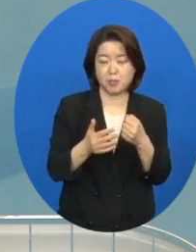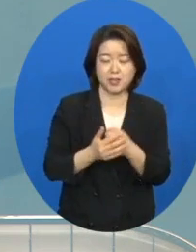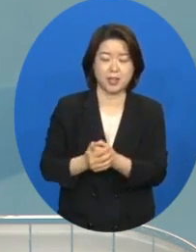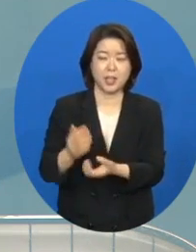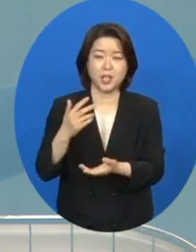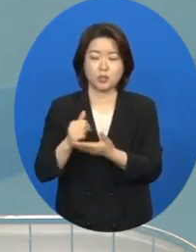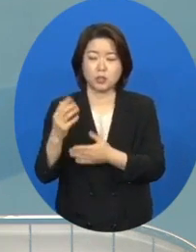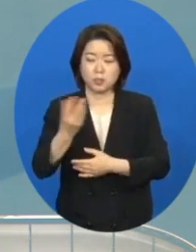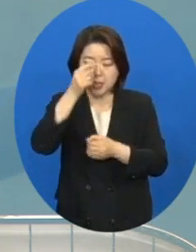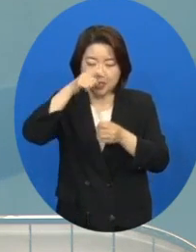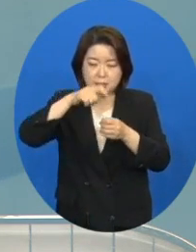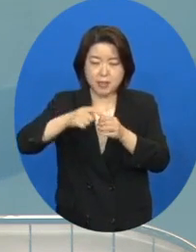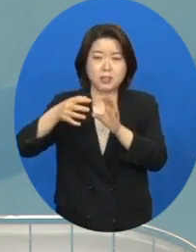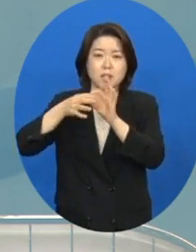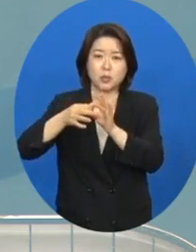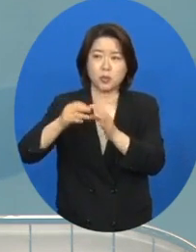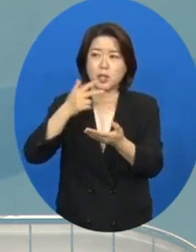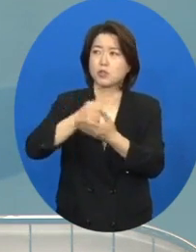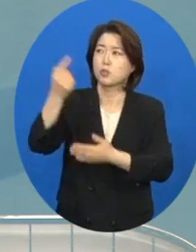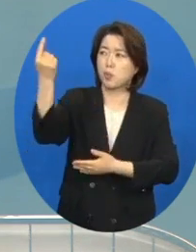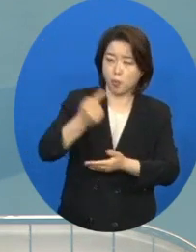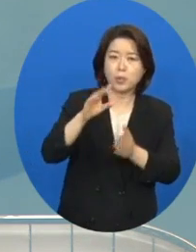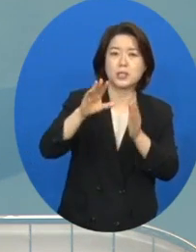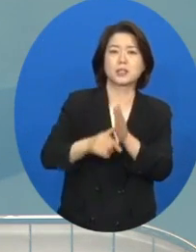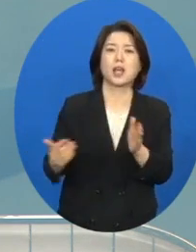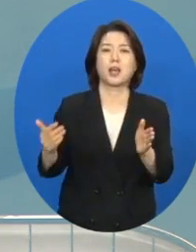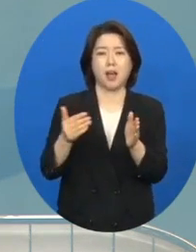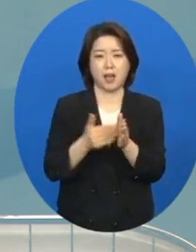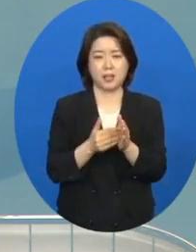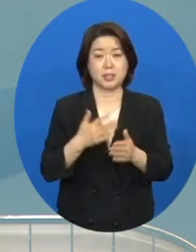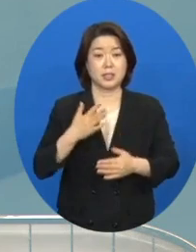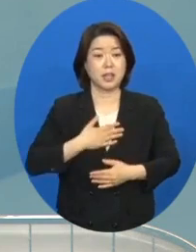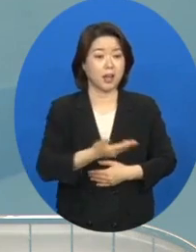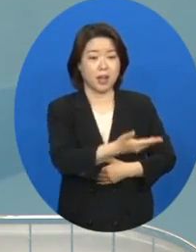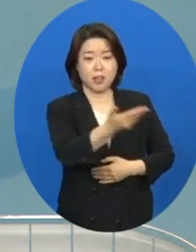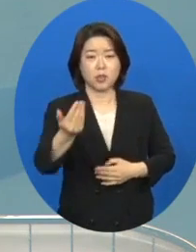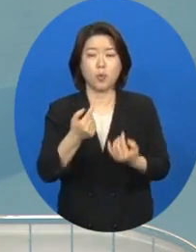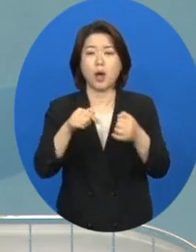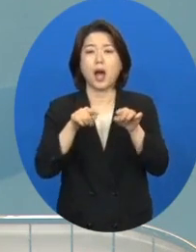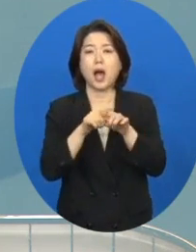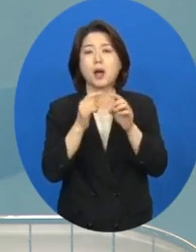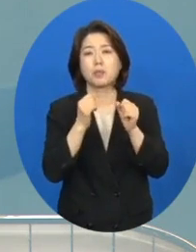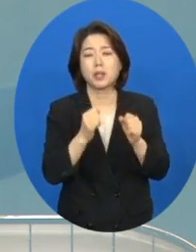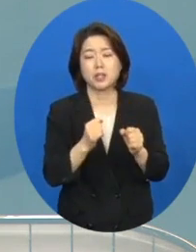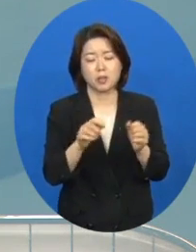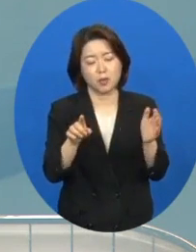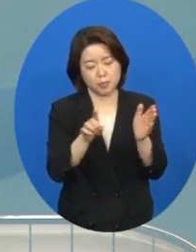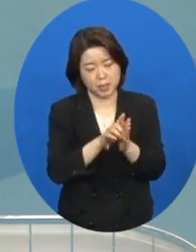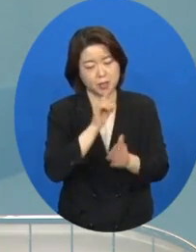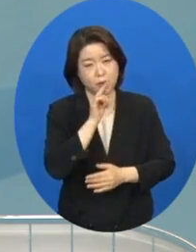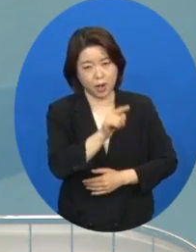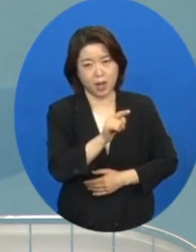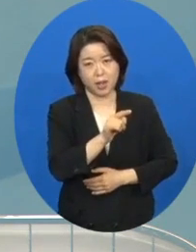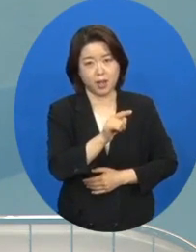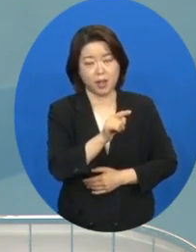주님이 성찬을 통하여 주님 오실 때까지 내가 너희와 함께 있음을 믿으라 하신